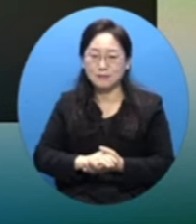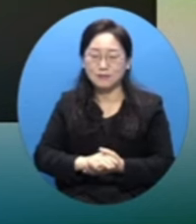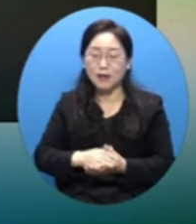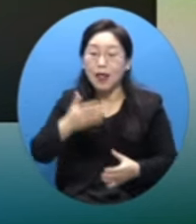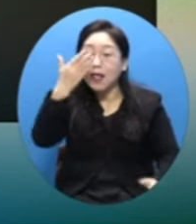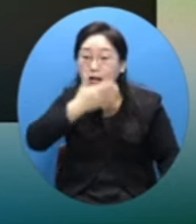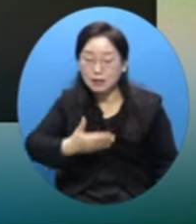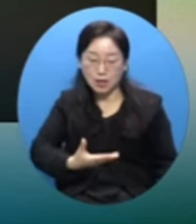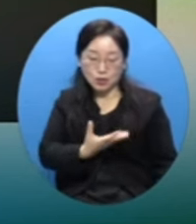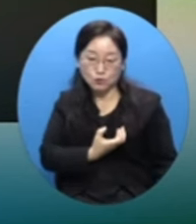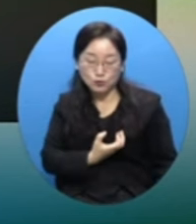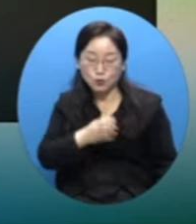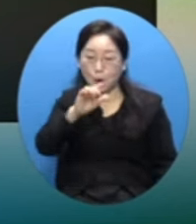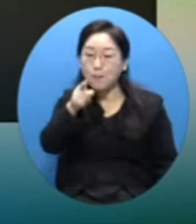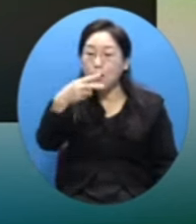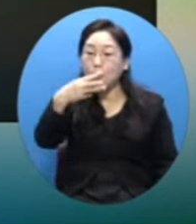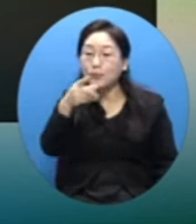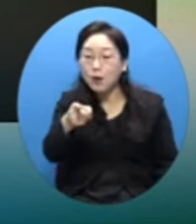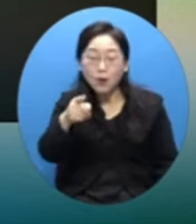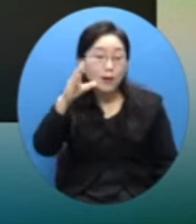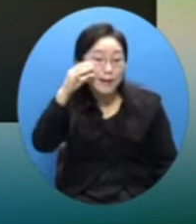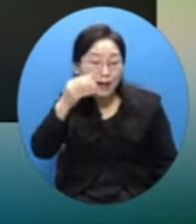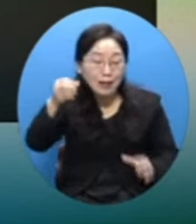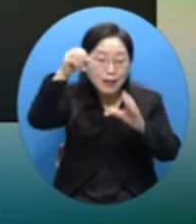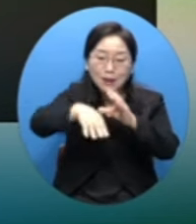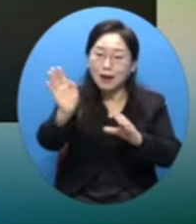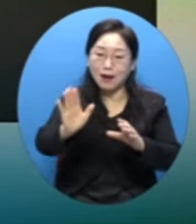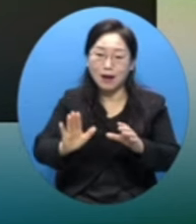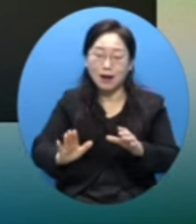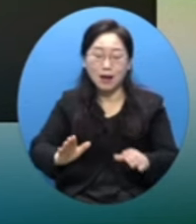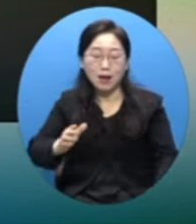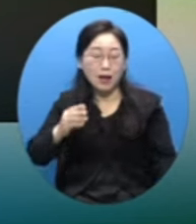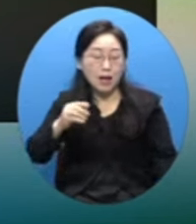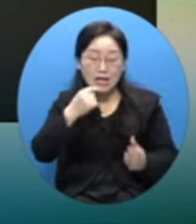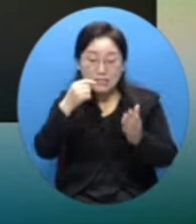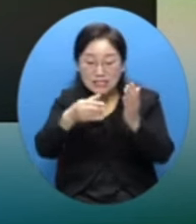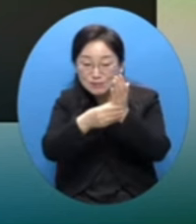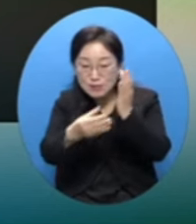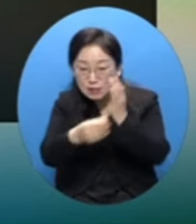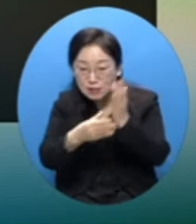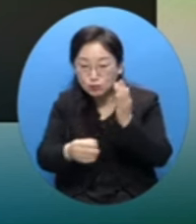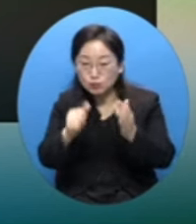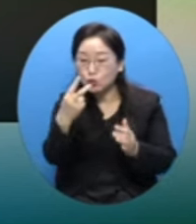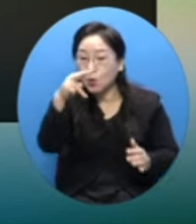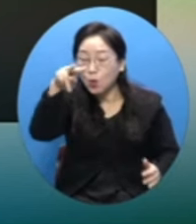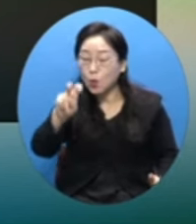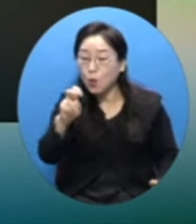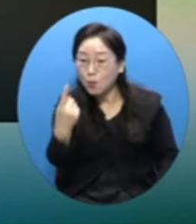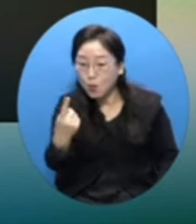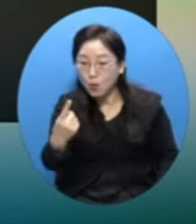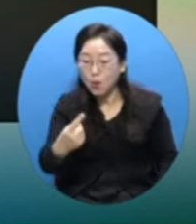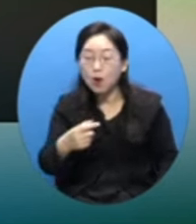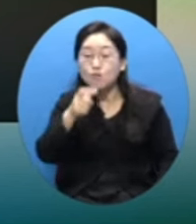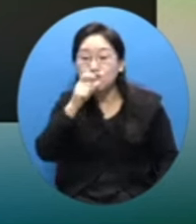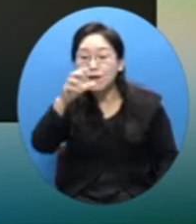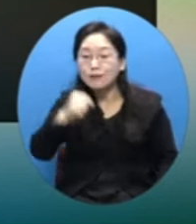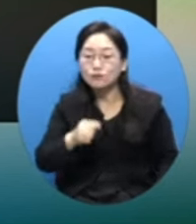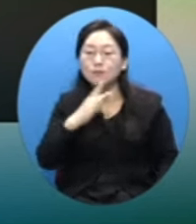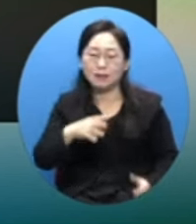설탕, 우유, 계란, 버터를 넣지 않고 밀가루, 효모, 물, 소금만 갖고 만드는 빵입니다. 치아바타라는 말은 이태리